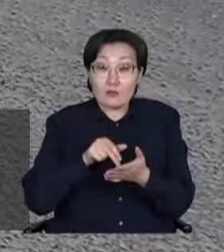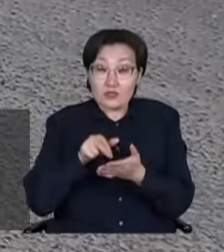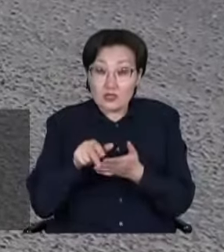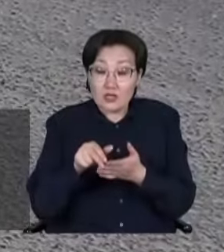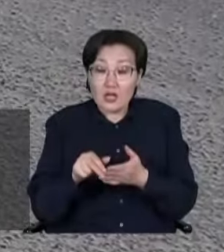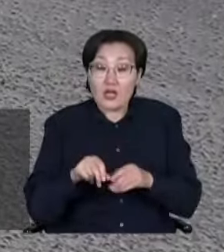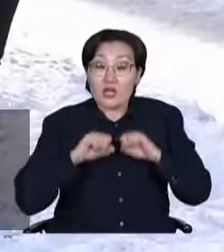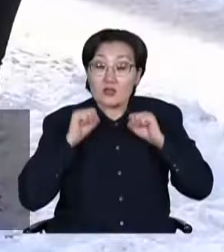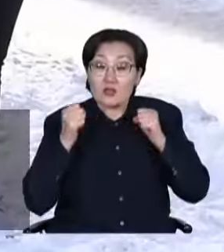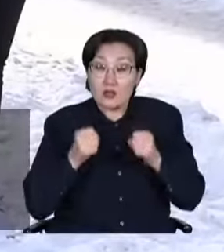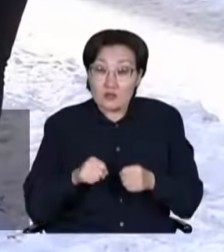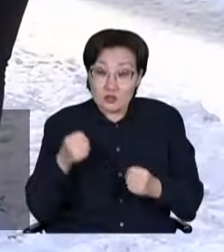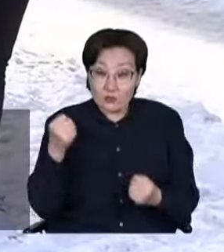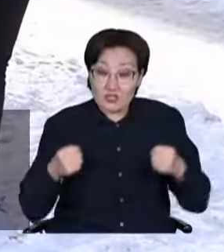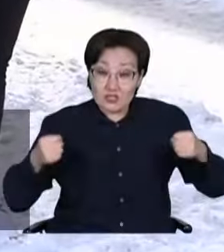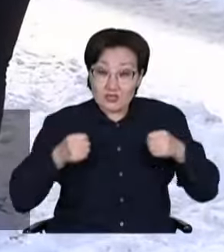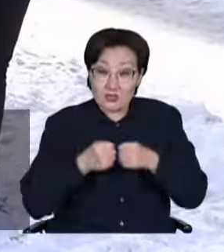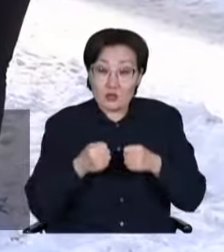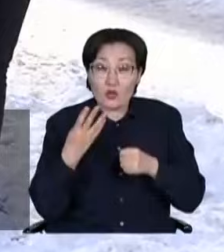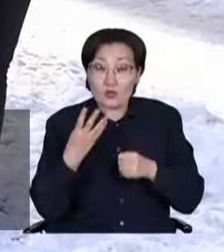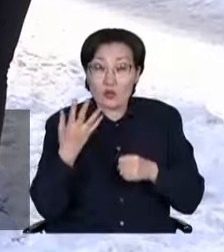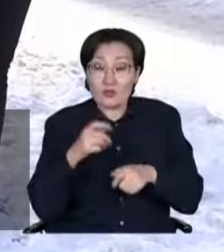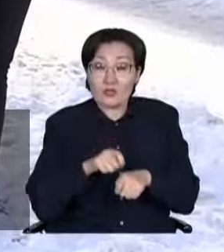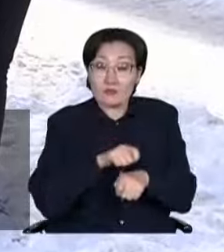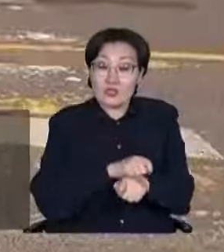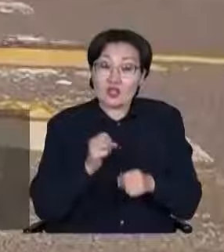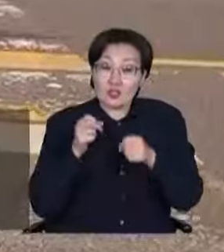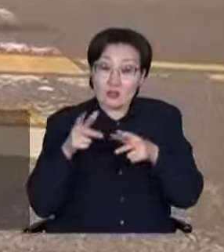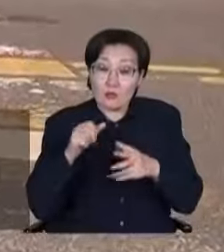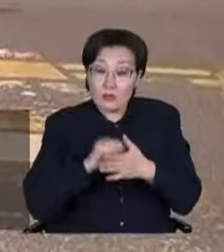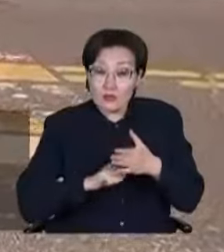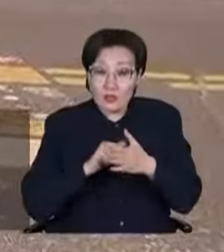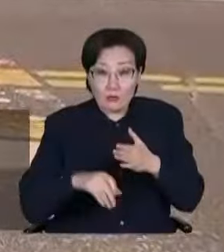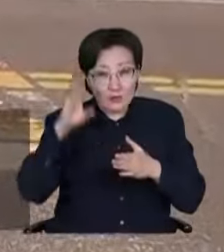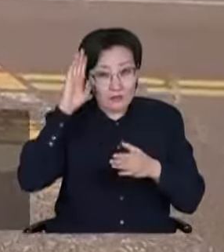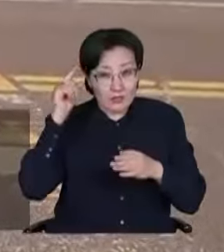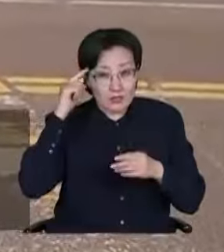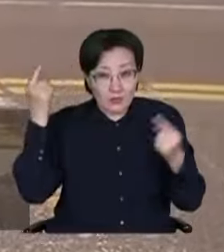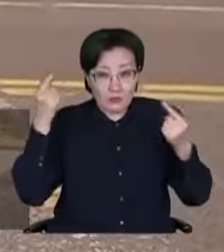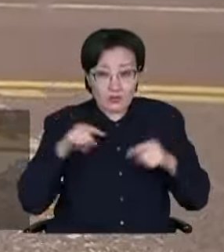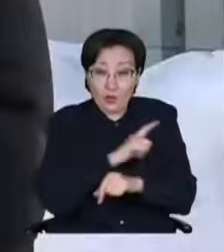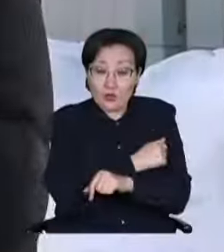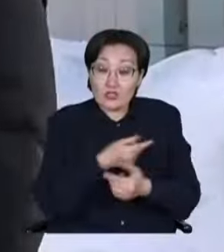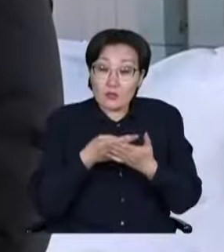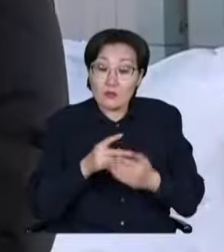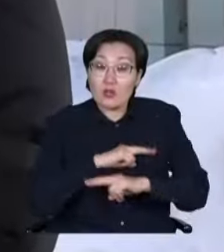жасөспірімді қатты жылдамдықпен жүйткіген көлік қағып 4-5 метрге дейін лақтырған. Салдарынан бала есін жимастан ауруханада көз жұмды. Ал апаттан есі қашқан